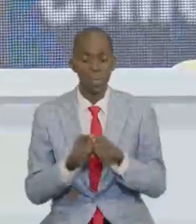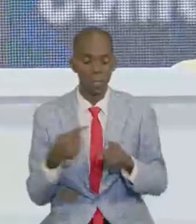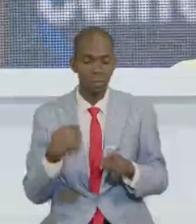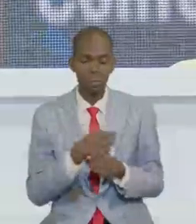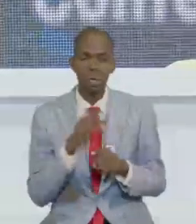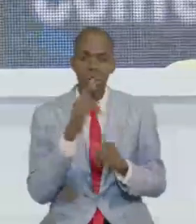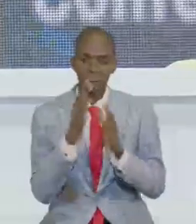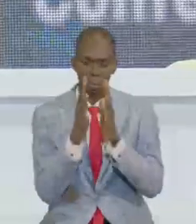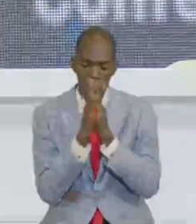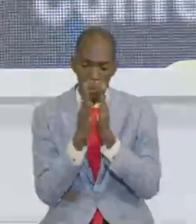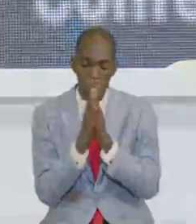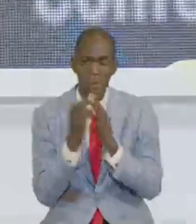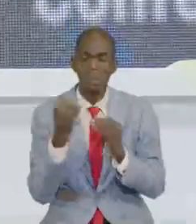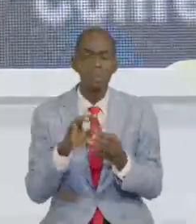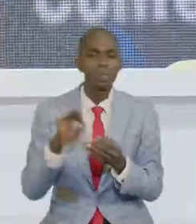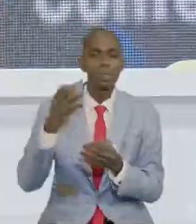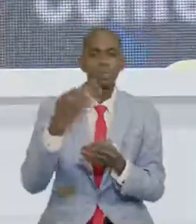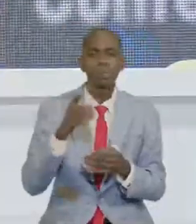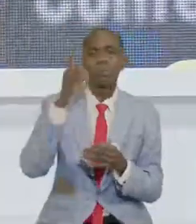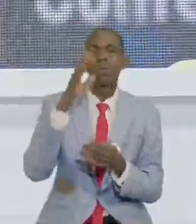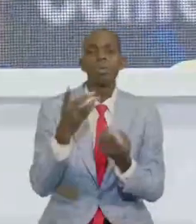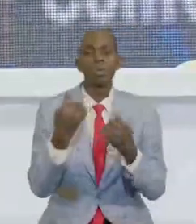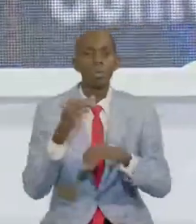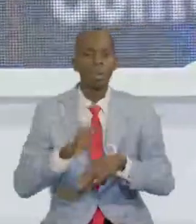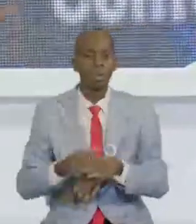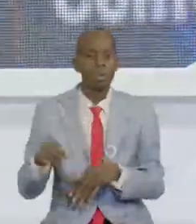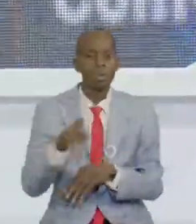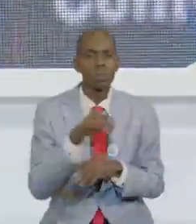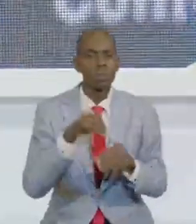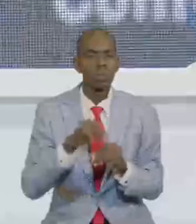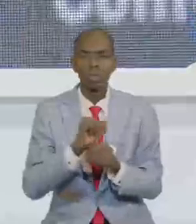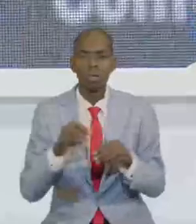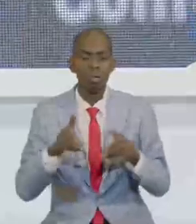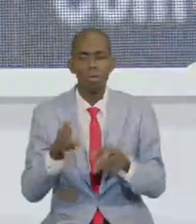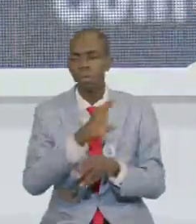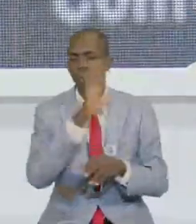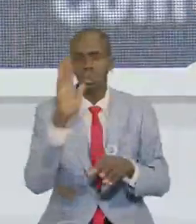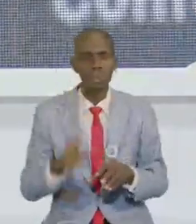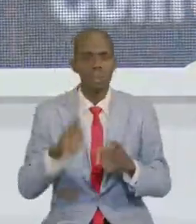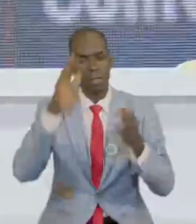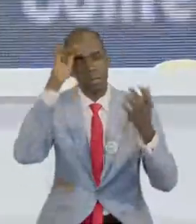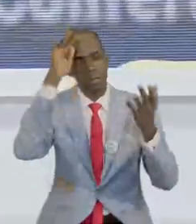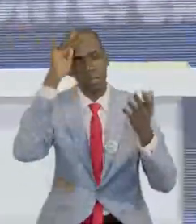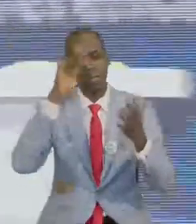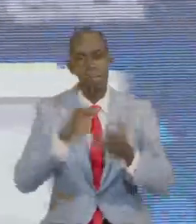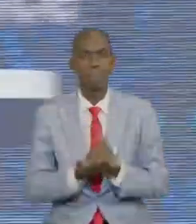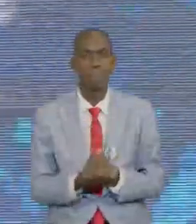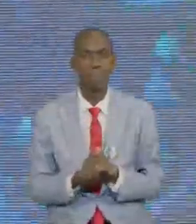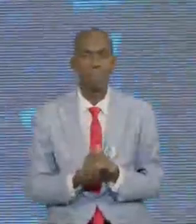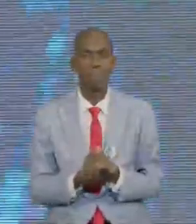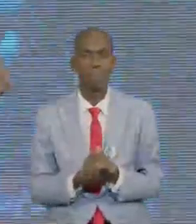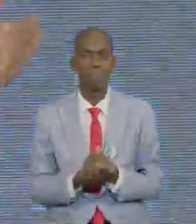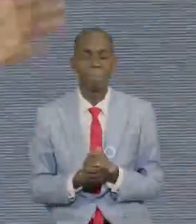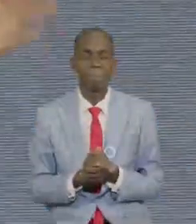Comme tu pries, the Spirit of God came upon you in a way you never expected. L'Esprit de Dieu descend sur toi tel que tu l'as